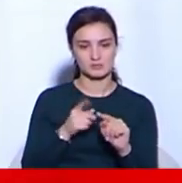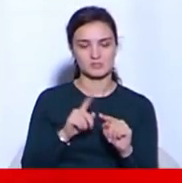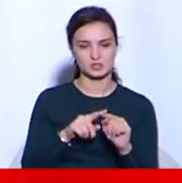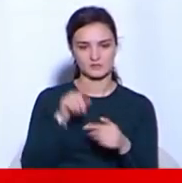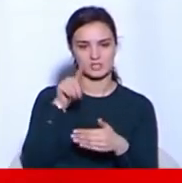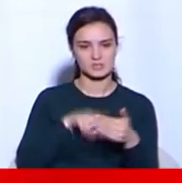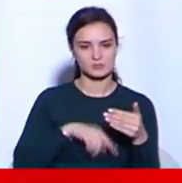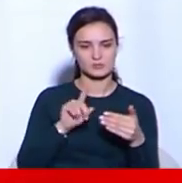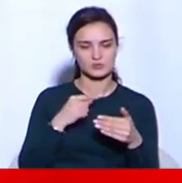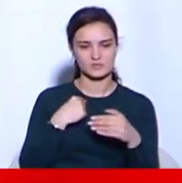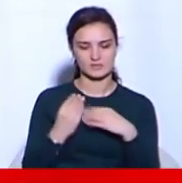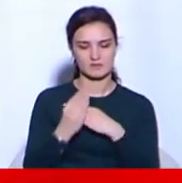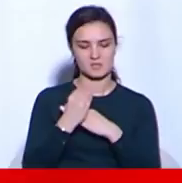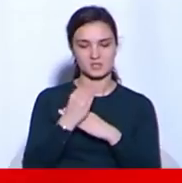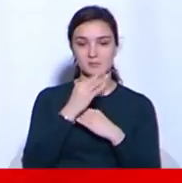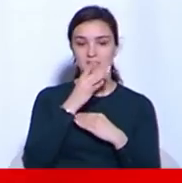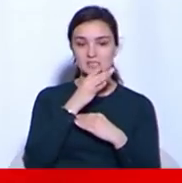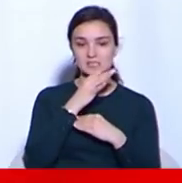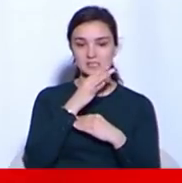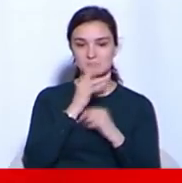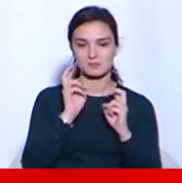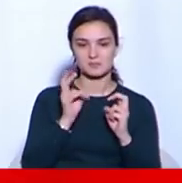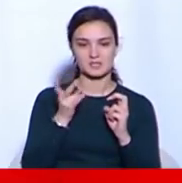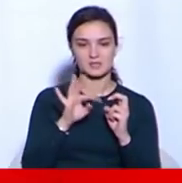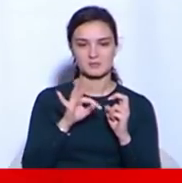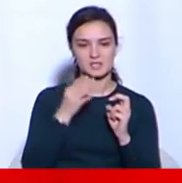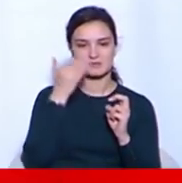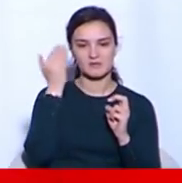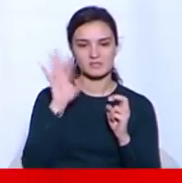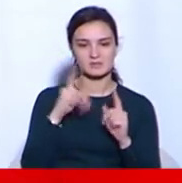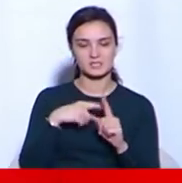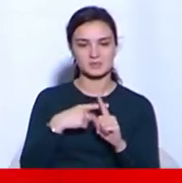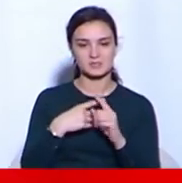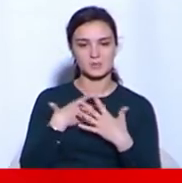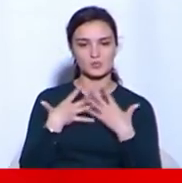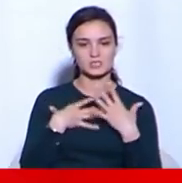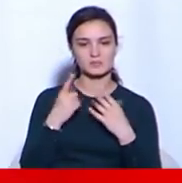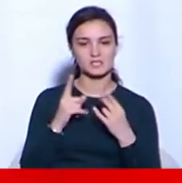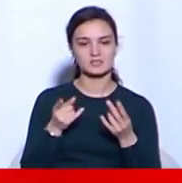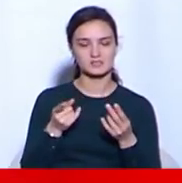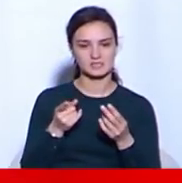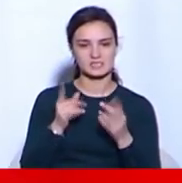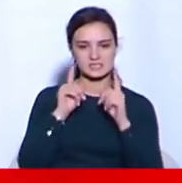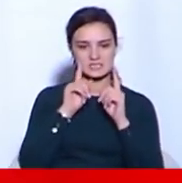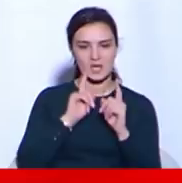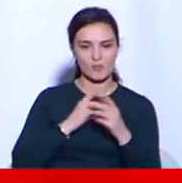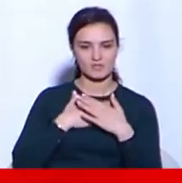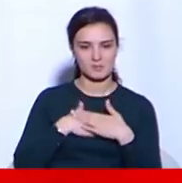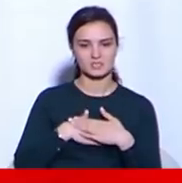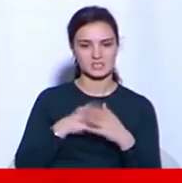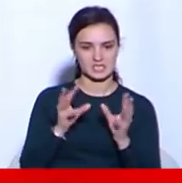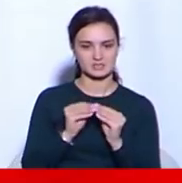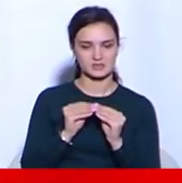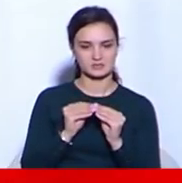გვარწმუნებს, რომ ჩვენ გვემატება წლები, მაგრამ არ გვიქარწყლდება ის დადებითი ემოციები, რომელიც სიამოვნებასთან